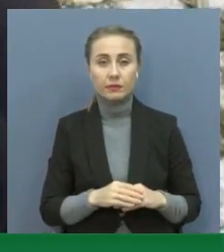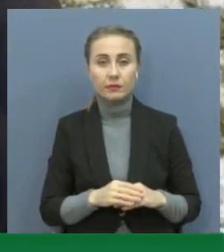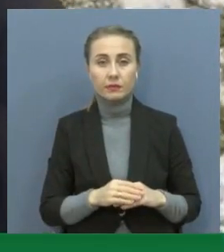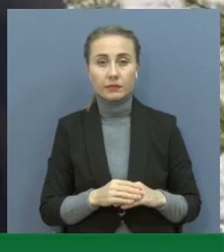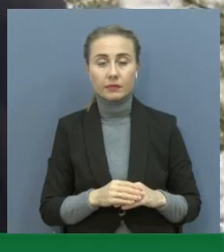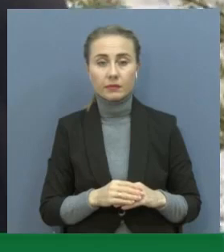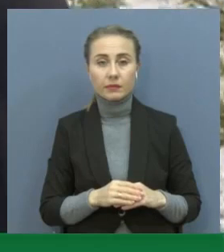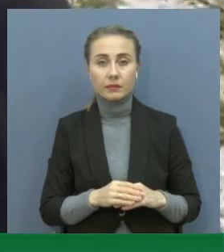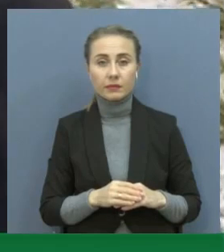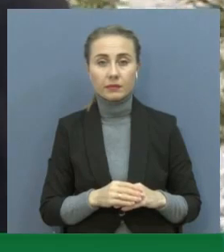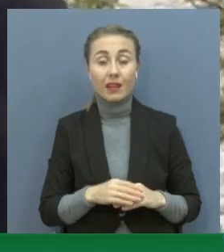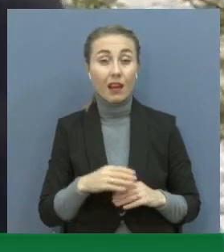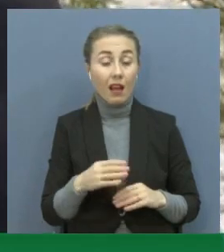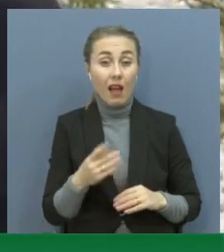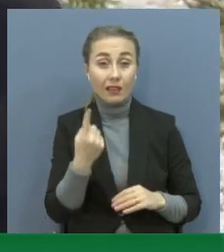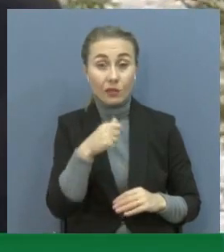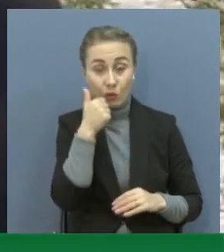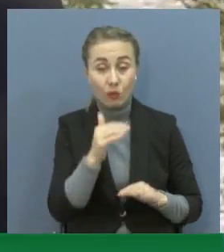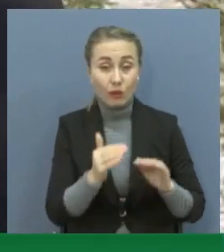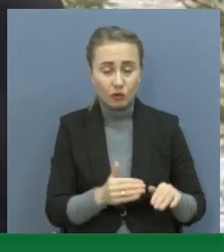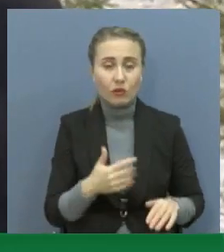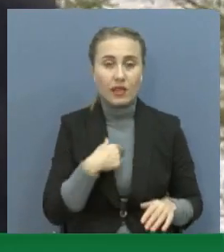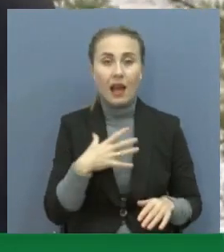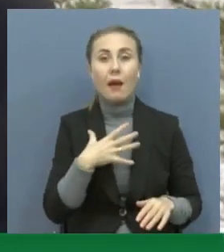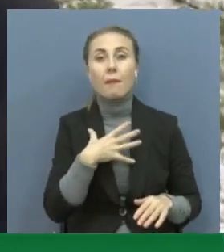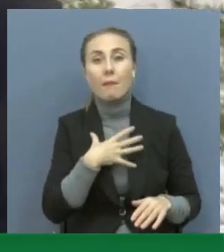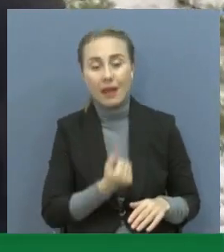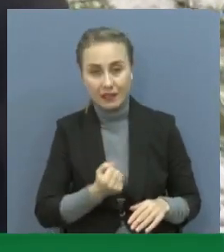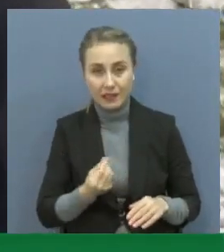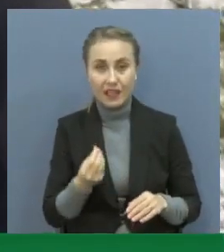Но ни там и не прошло года, как я опять сорвался.